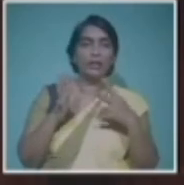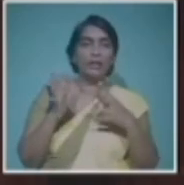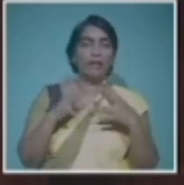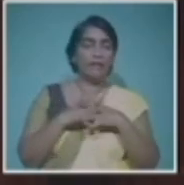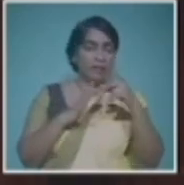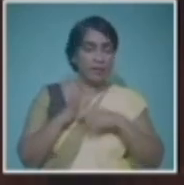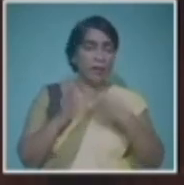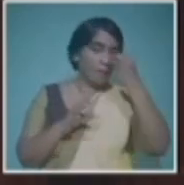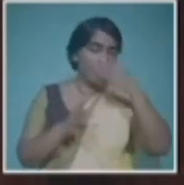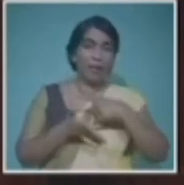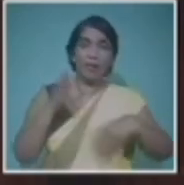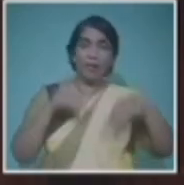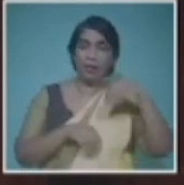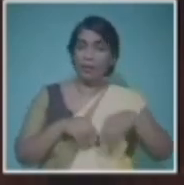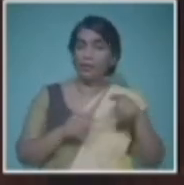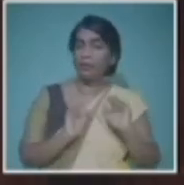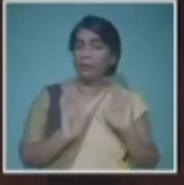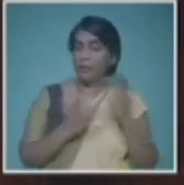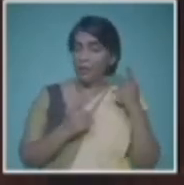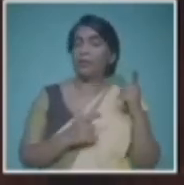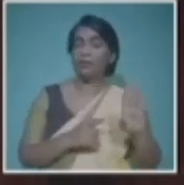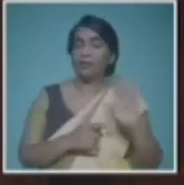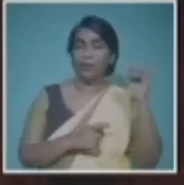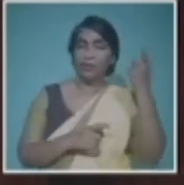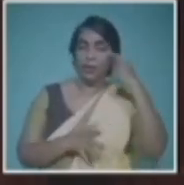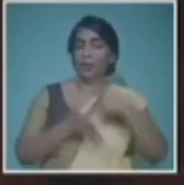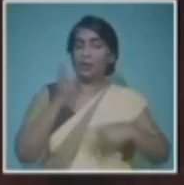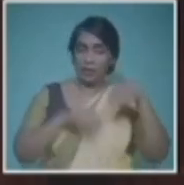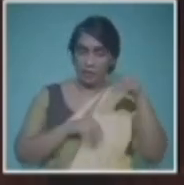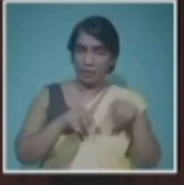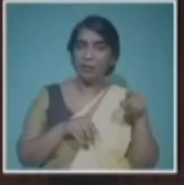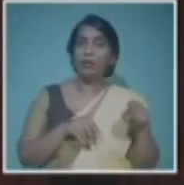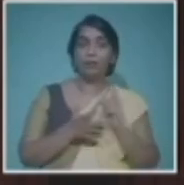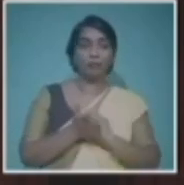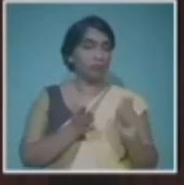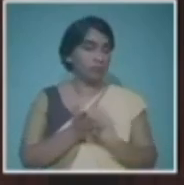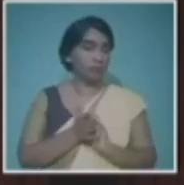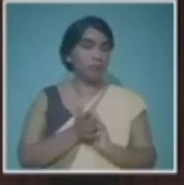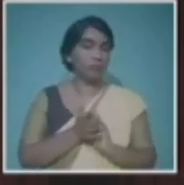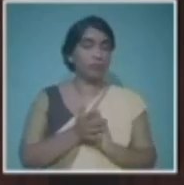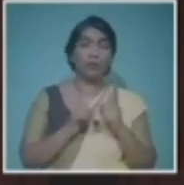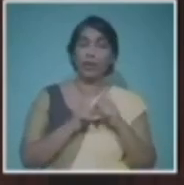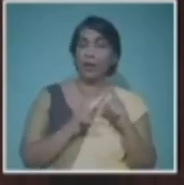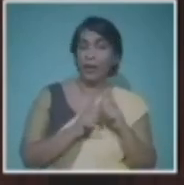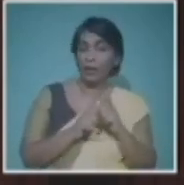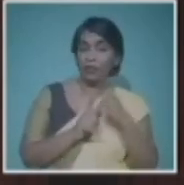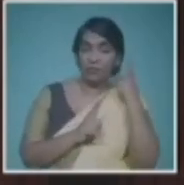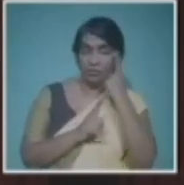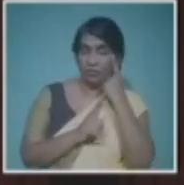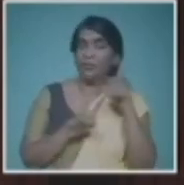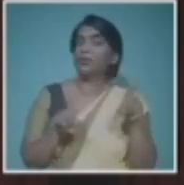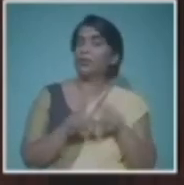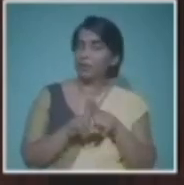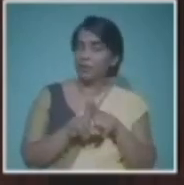කියන්නේ මාතර දේශපාලනයෙන් බිහිවෙච්ච ඉතාමත් කීර්තිමත් දේශපාලඥයෙක් ලේඛකයෙක් විදියට අධ්‍යාපනඥයෙක් විදියට